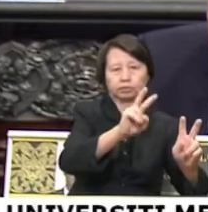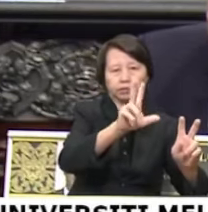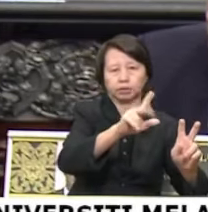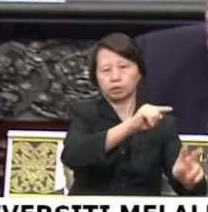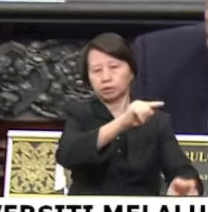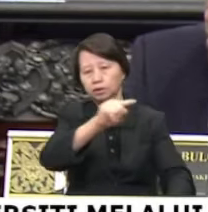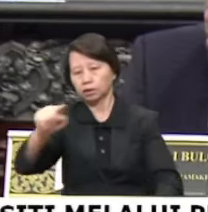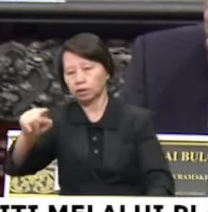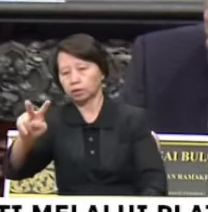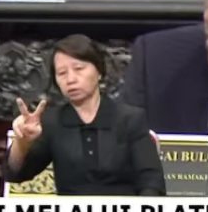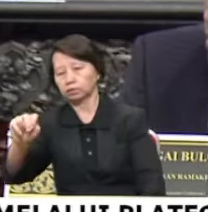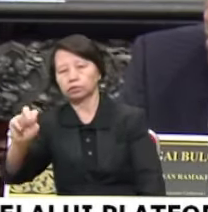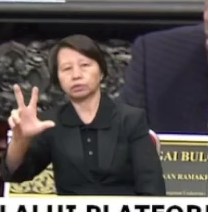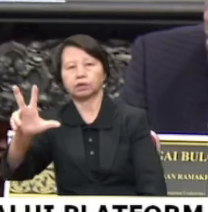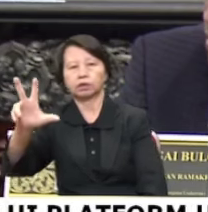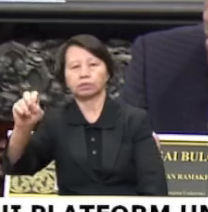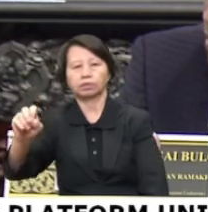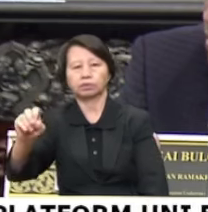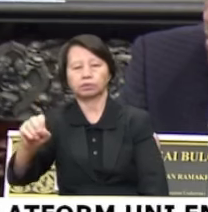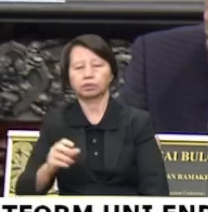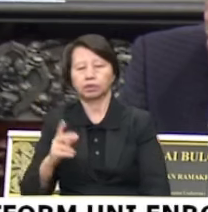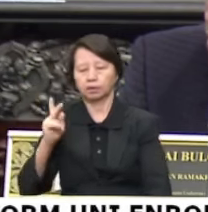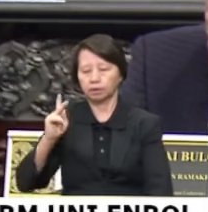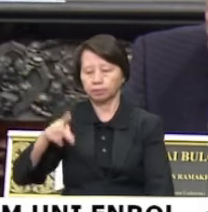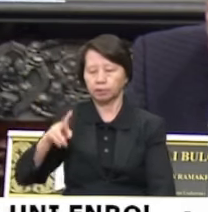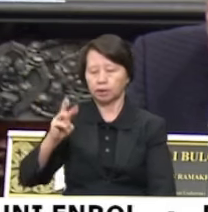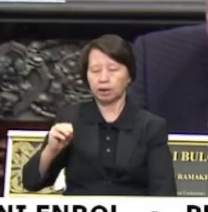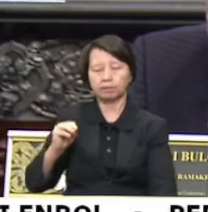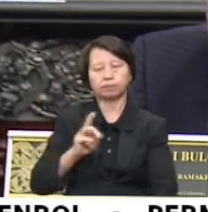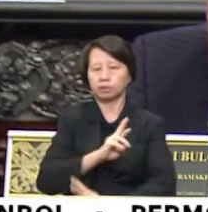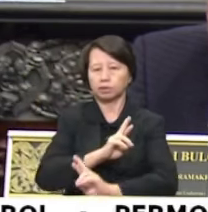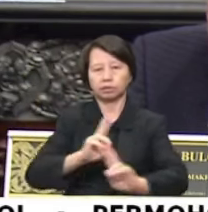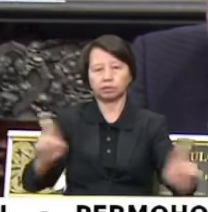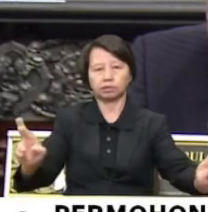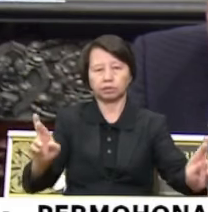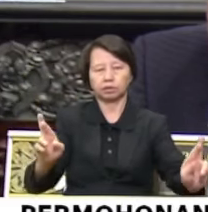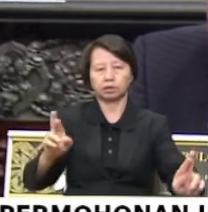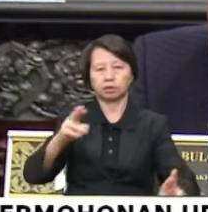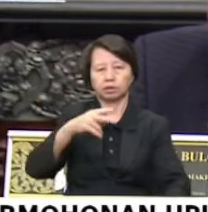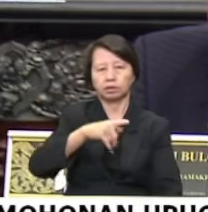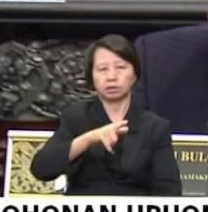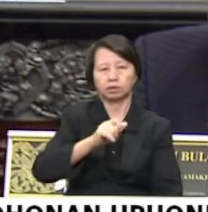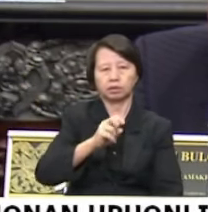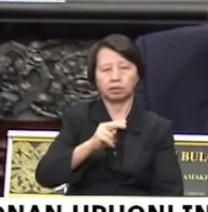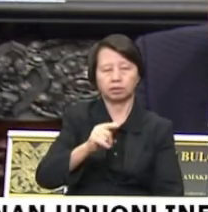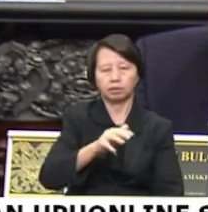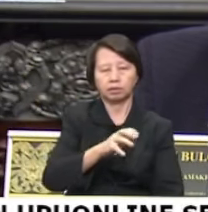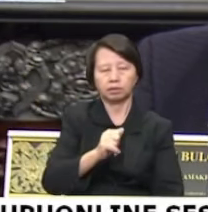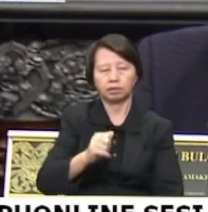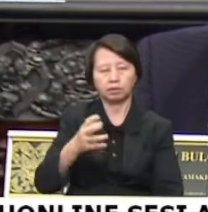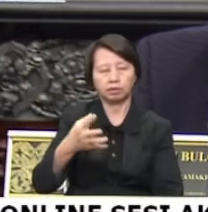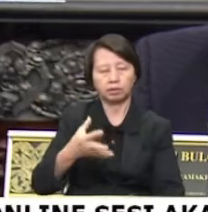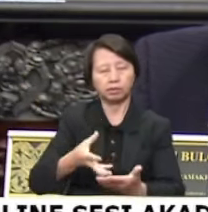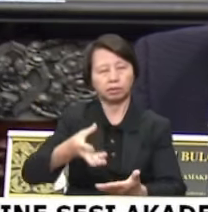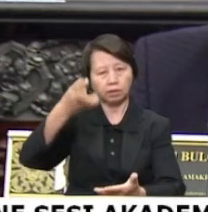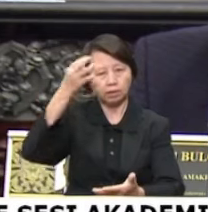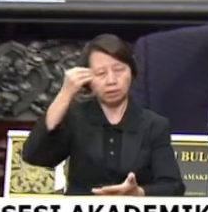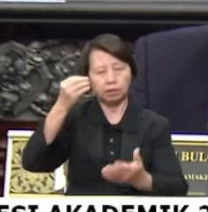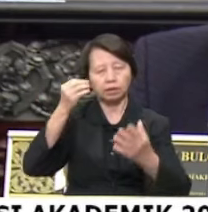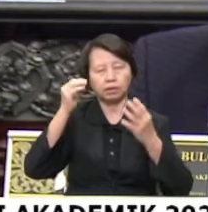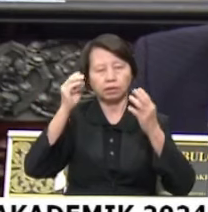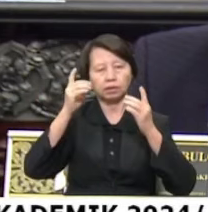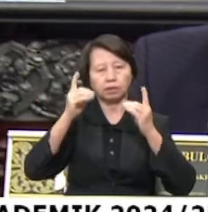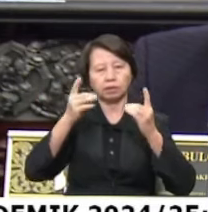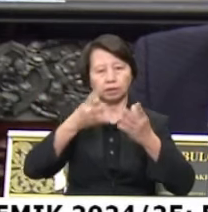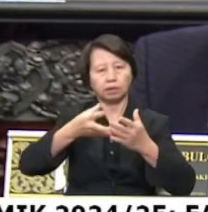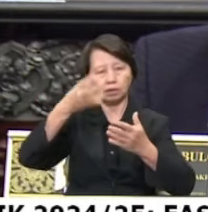sehingga 2030. KPM telah menyediakan pelantar Digital Education Learning Initiative Malaysia atau dinamakan